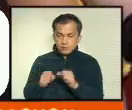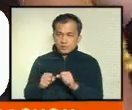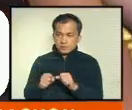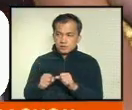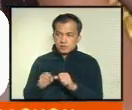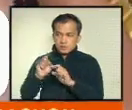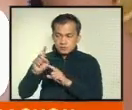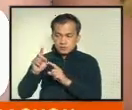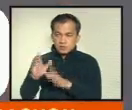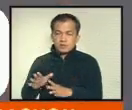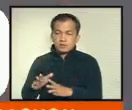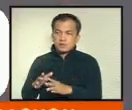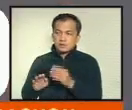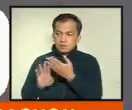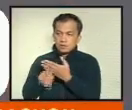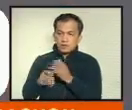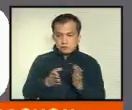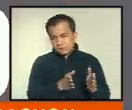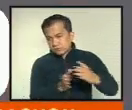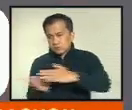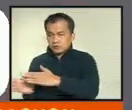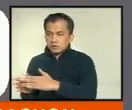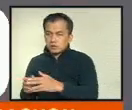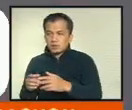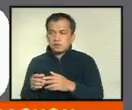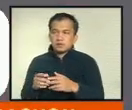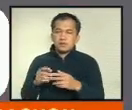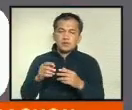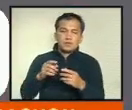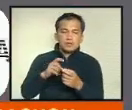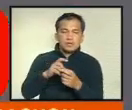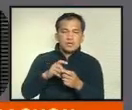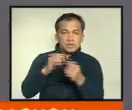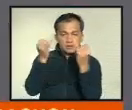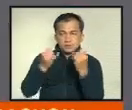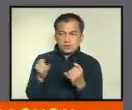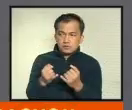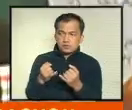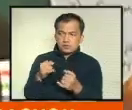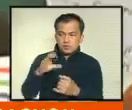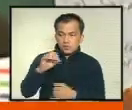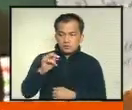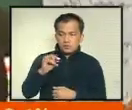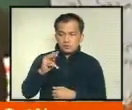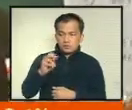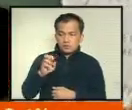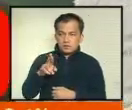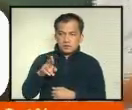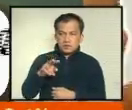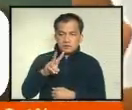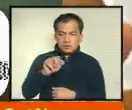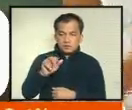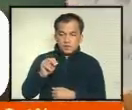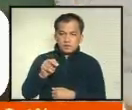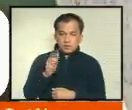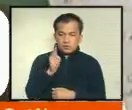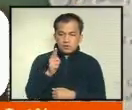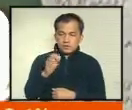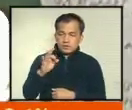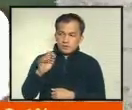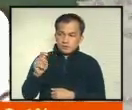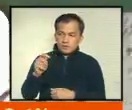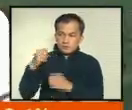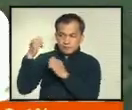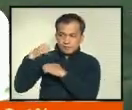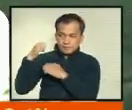ilang deboto na ibalik sa dating ruta ang andas. Itong mga container vans na ito ay 20-footer at inaasahan ho